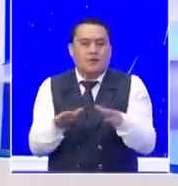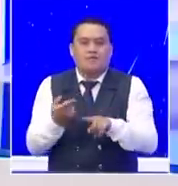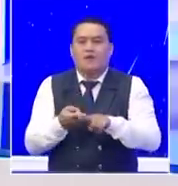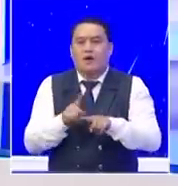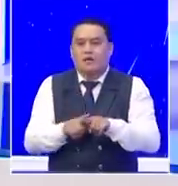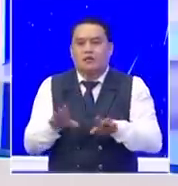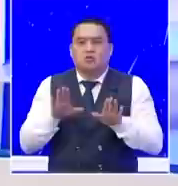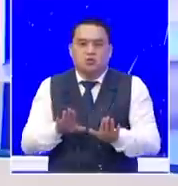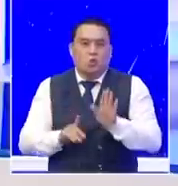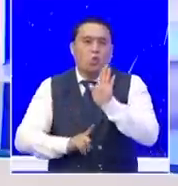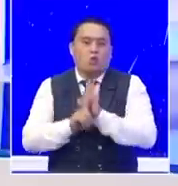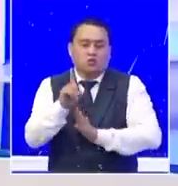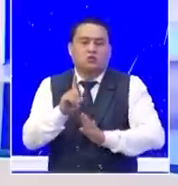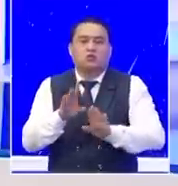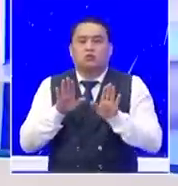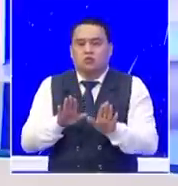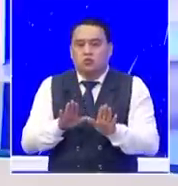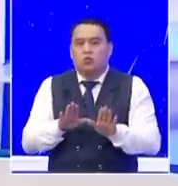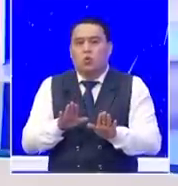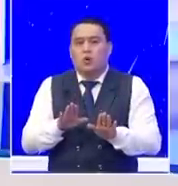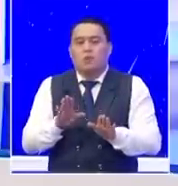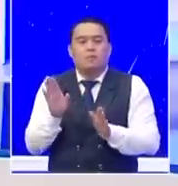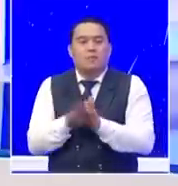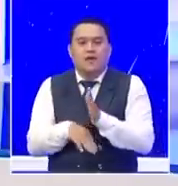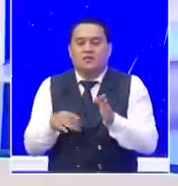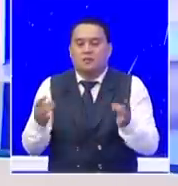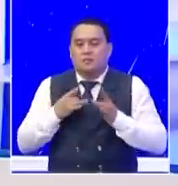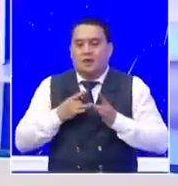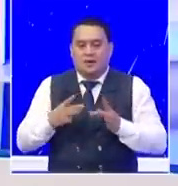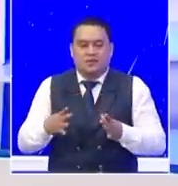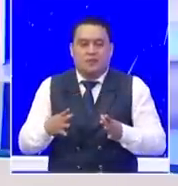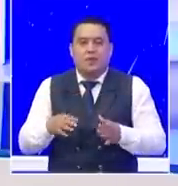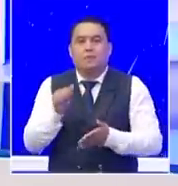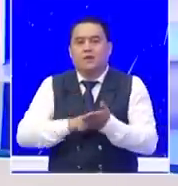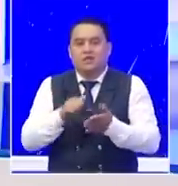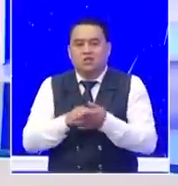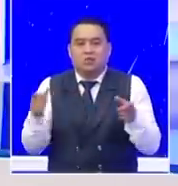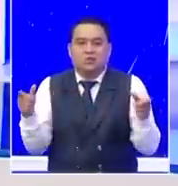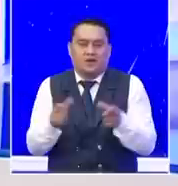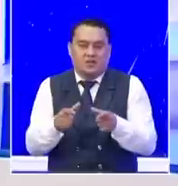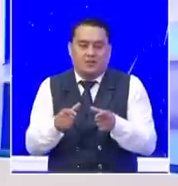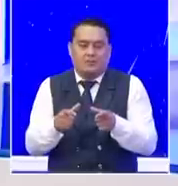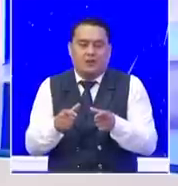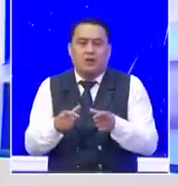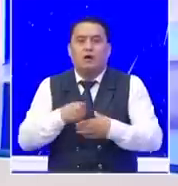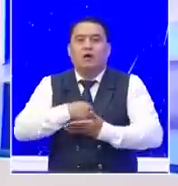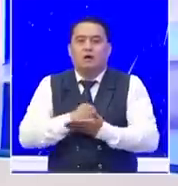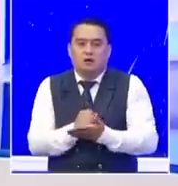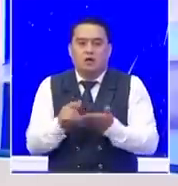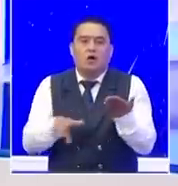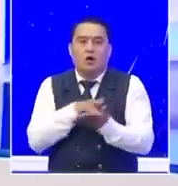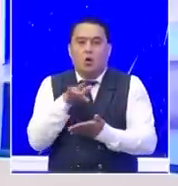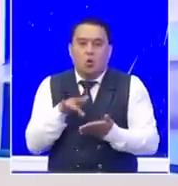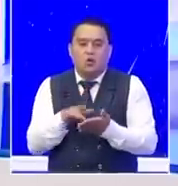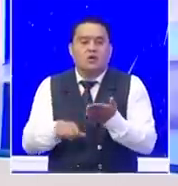в этот раз каскады струящейся воды были запущены без какого-либо торжества. Причина – карантинный режим. Но, как утверждают горожане,